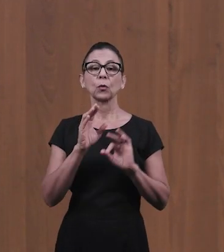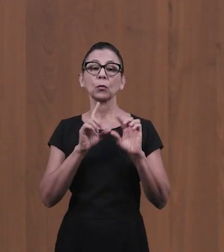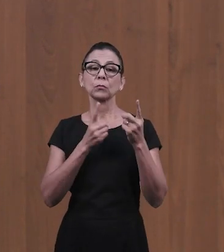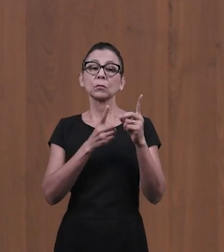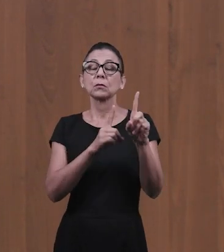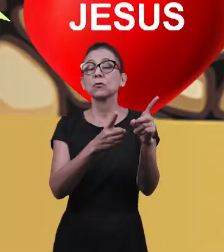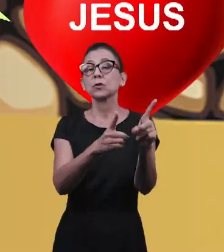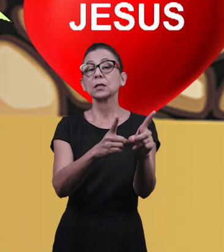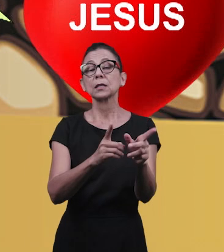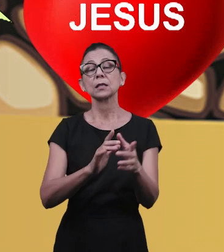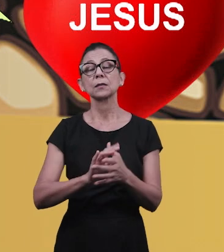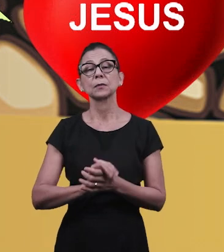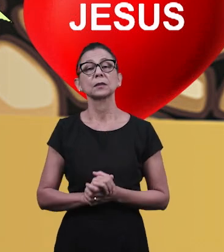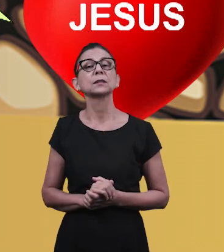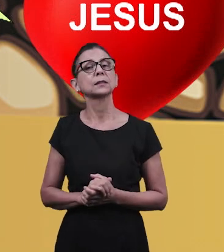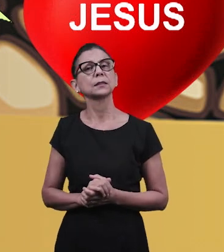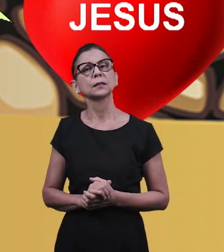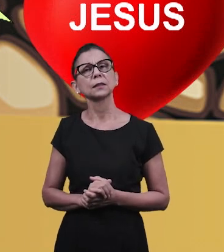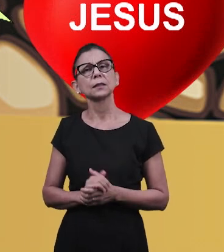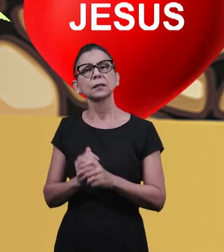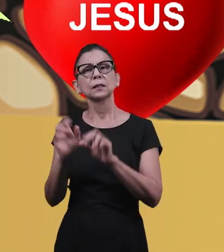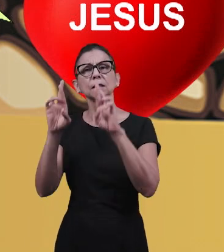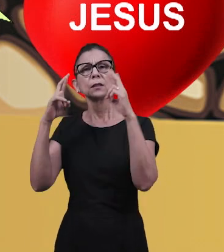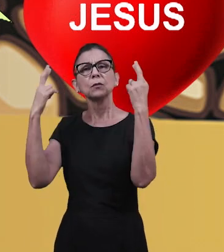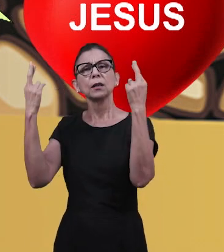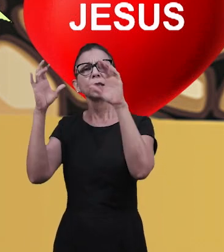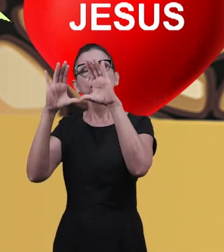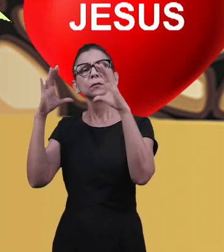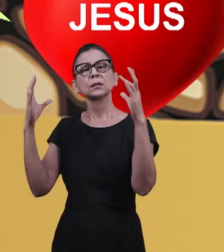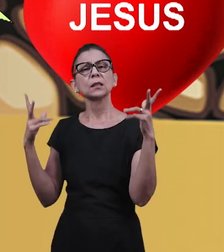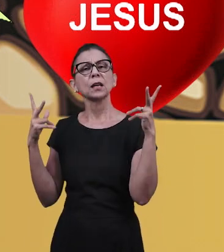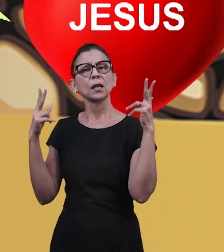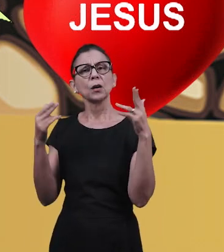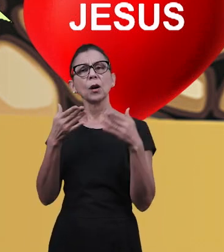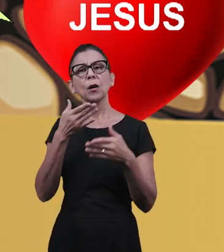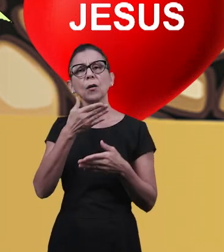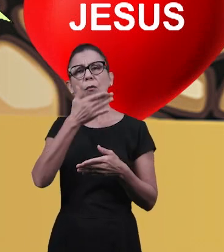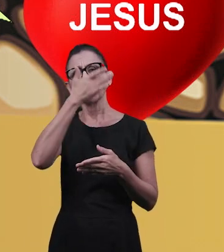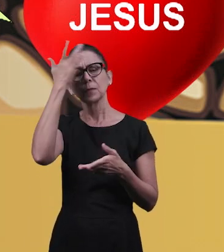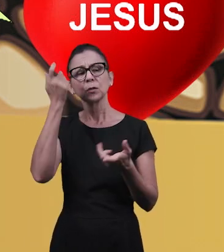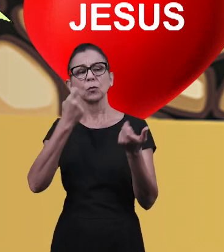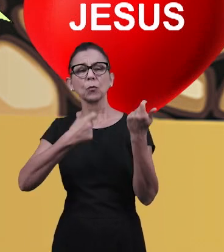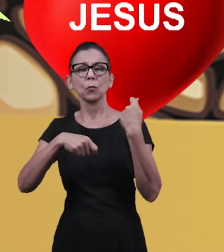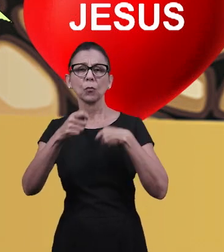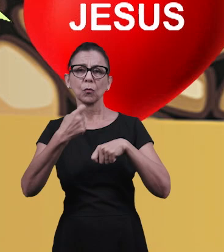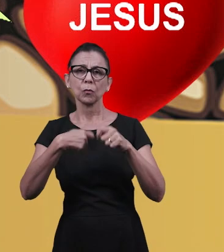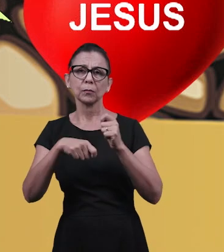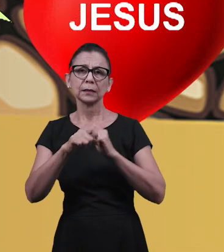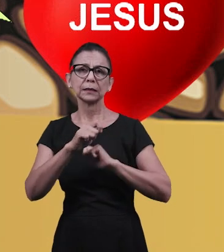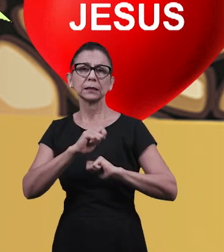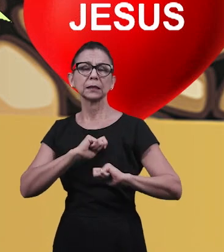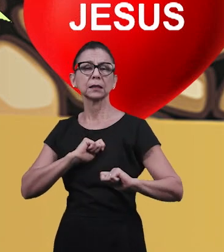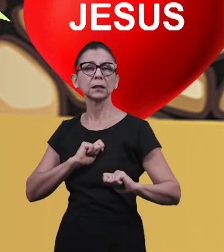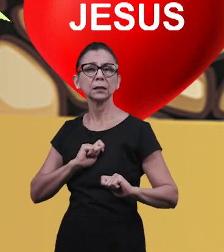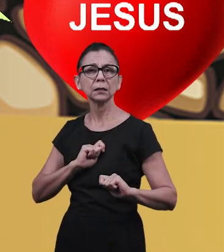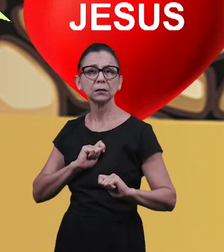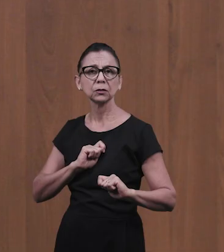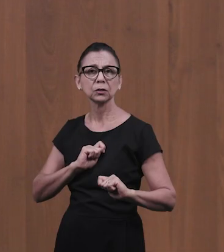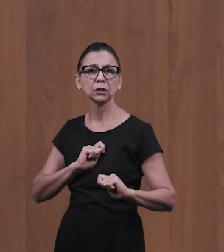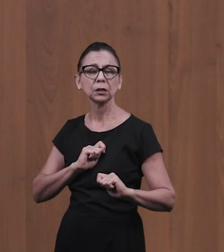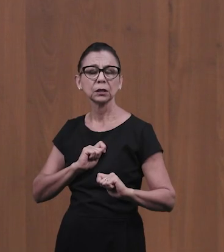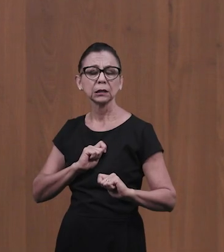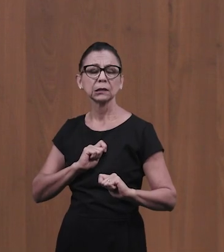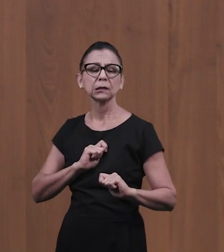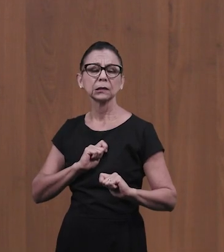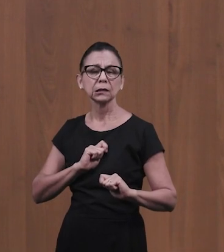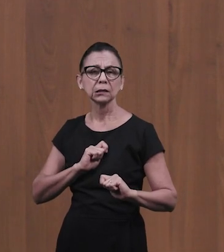royaume des cieux est comme un commerçant, un marchand de perles qui cherche de bonnes